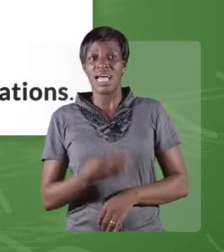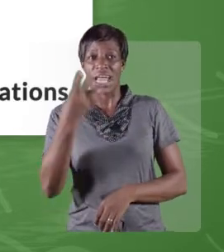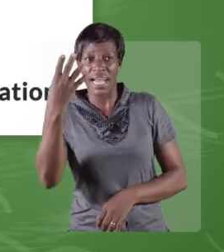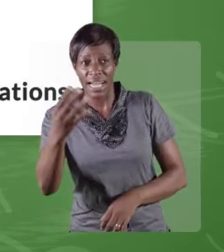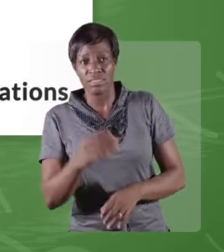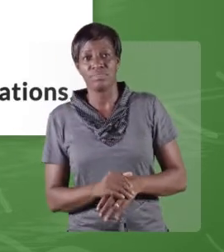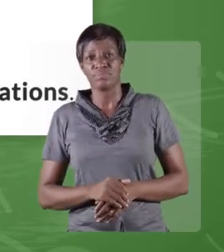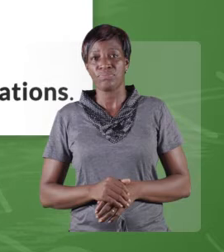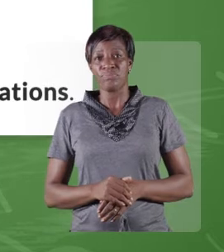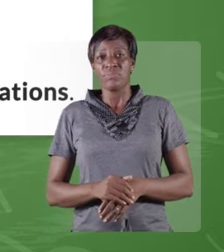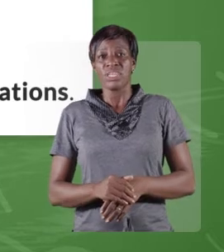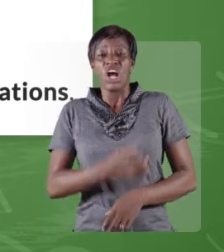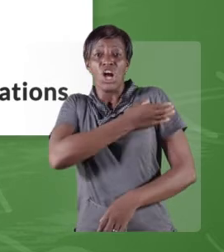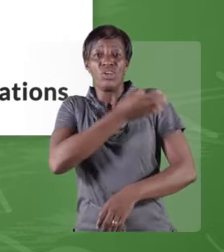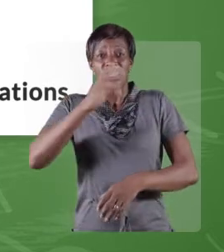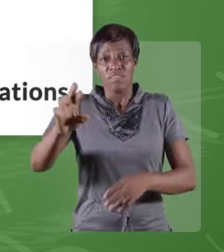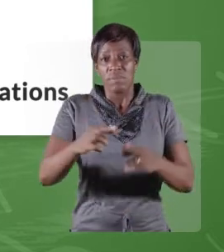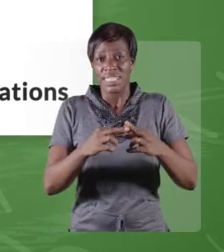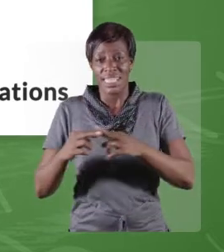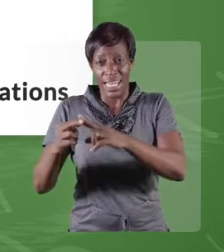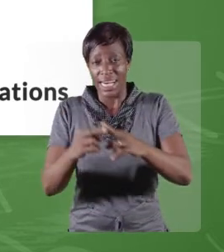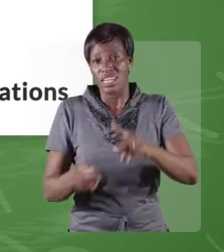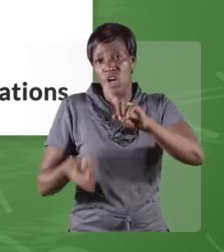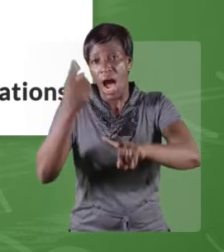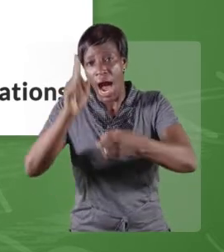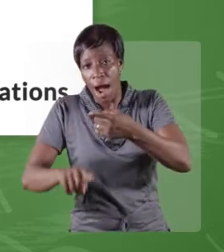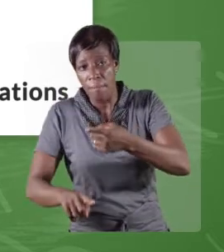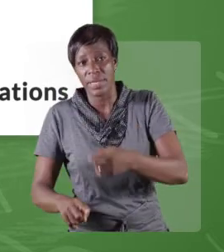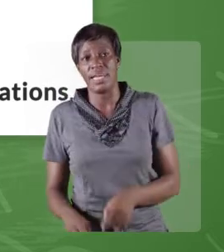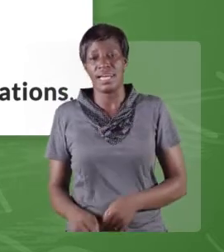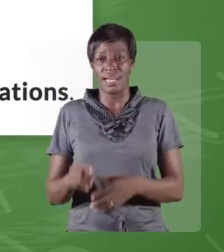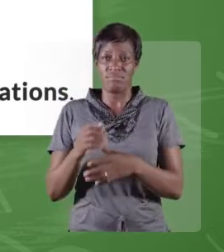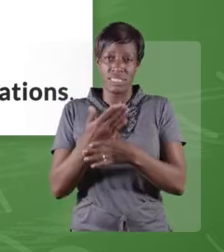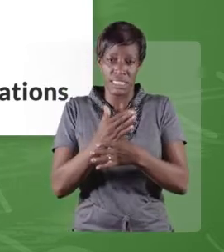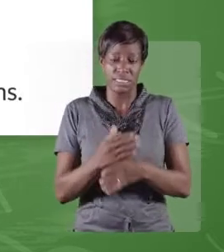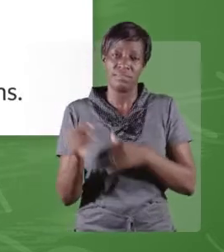Le développement des relations amicales entre les nations.